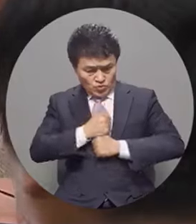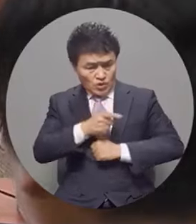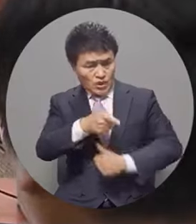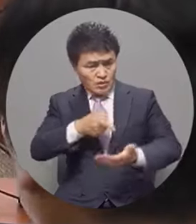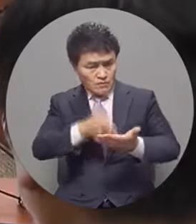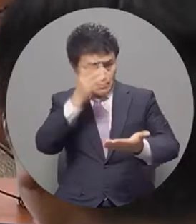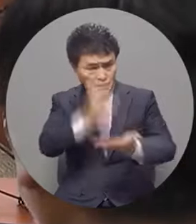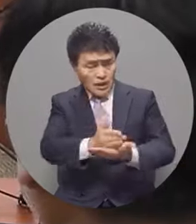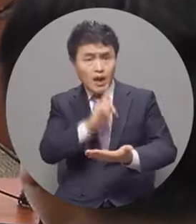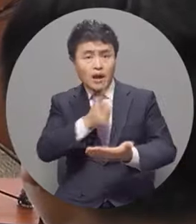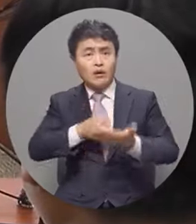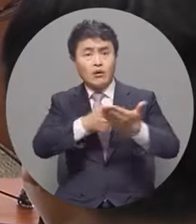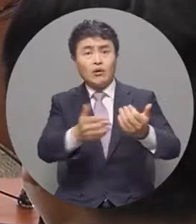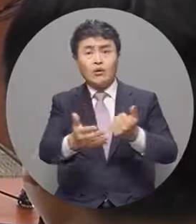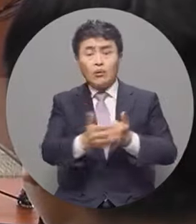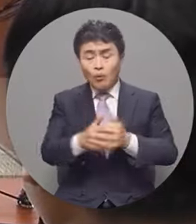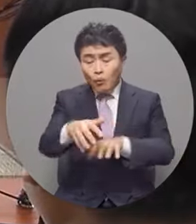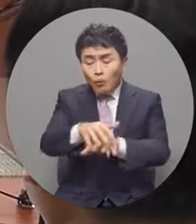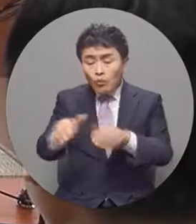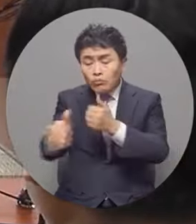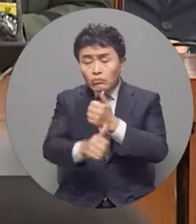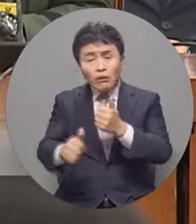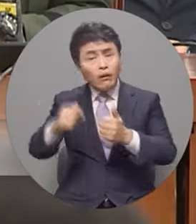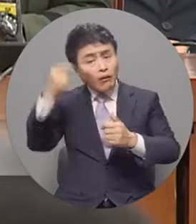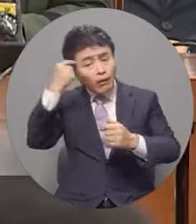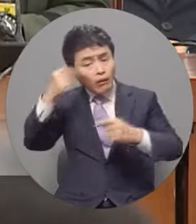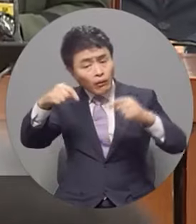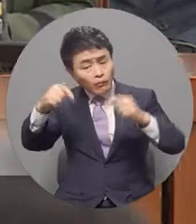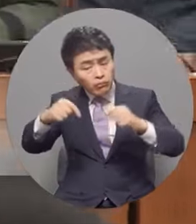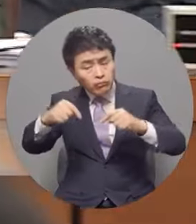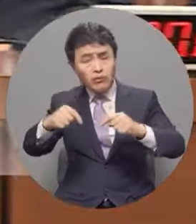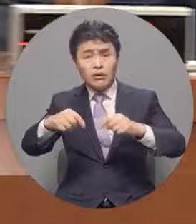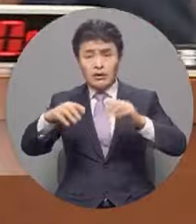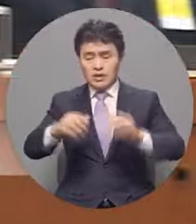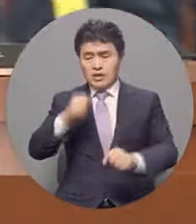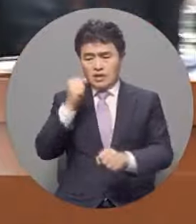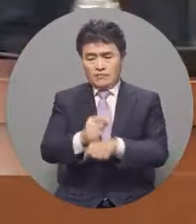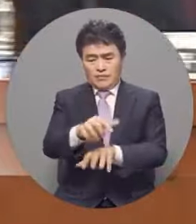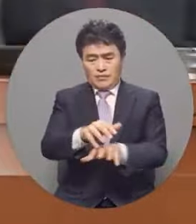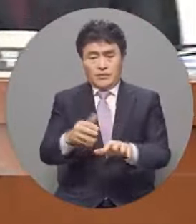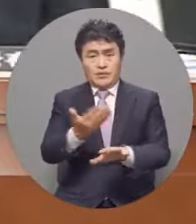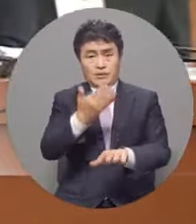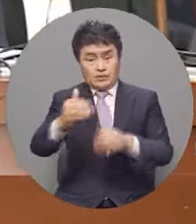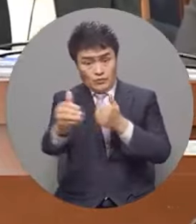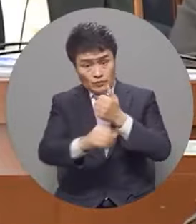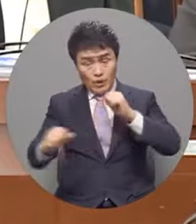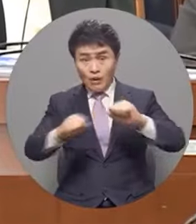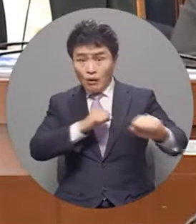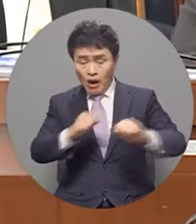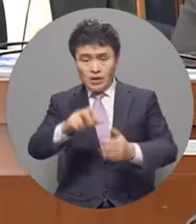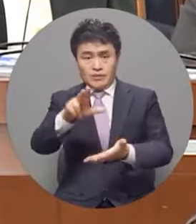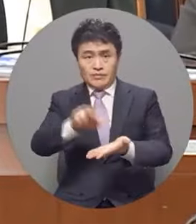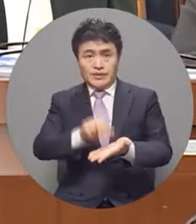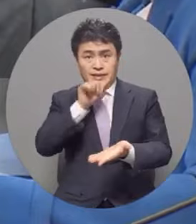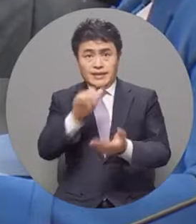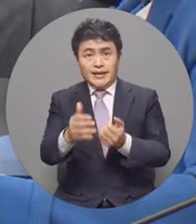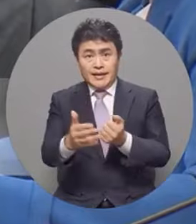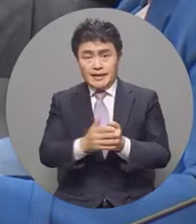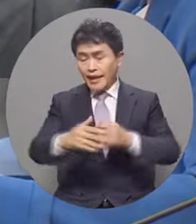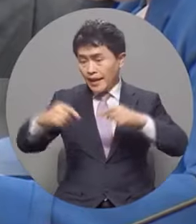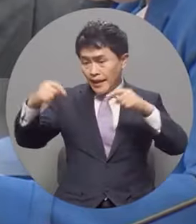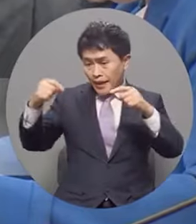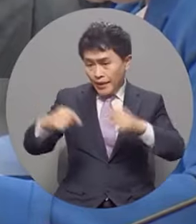요구했습니다. 원구성에 대한 이견을 좁히긴커녕 이미 구성된 상임위 활동까지 문제 삼으며